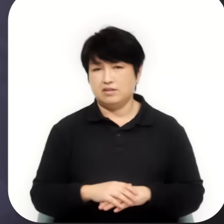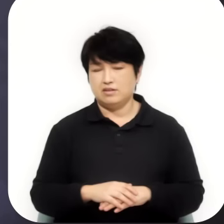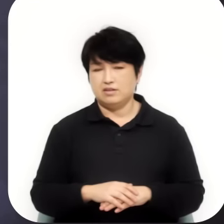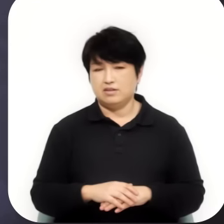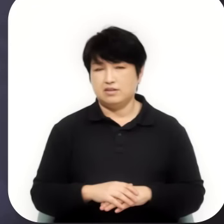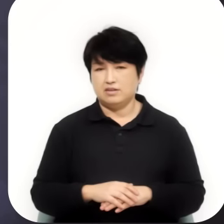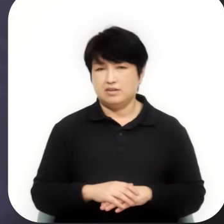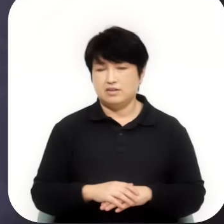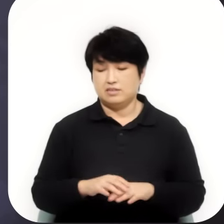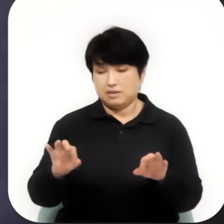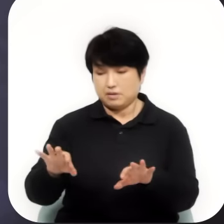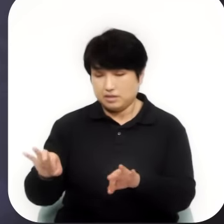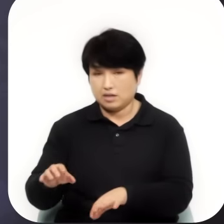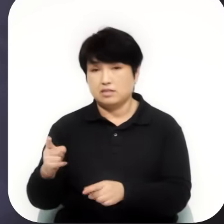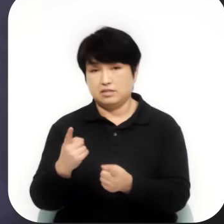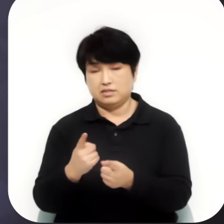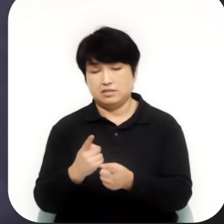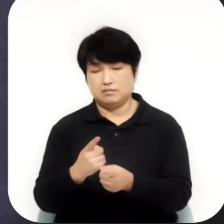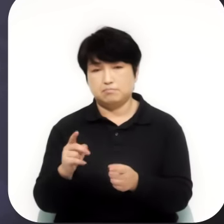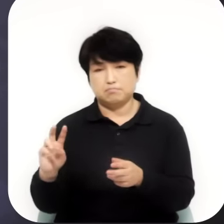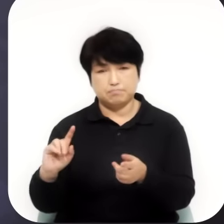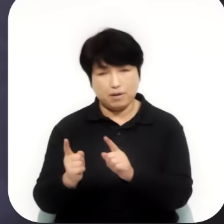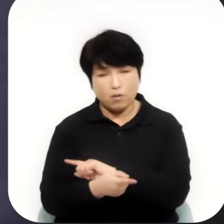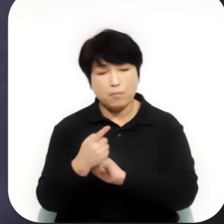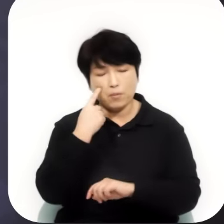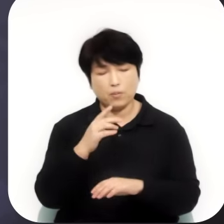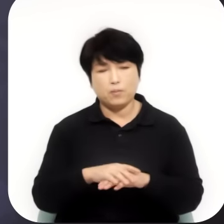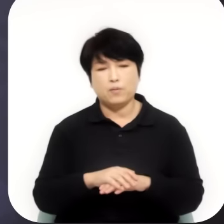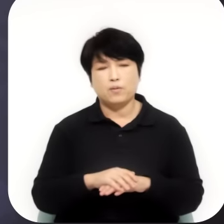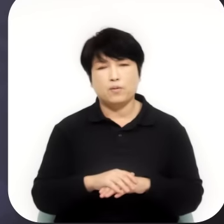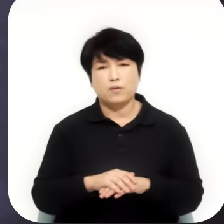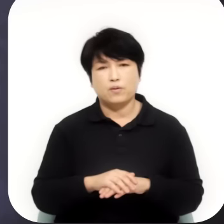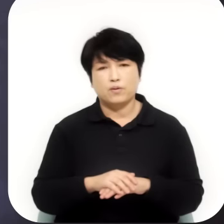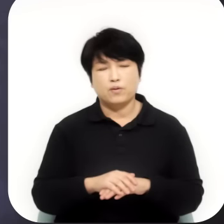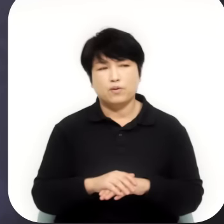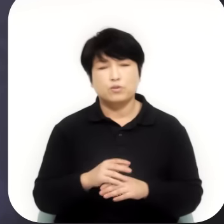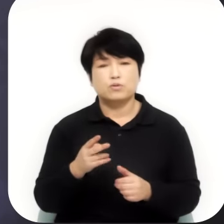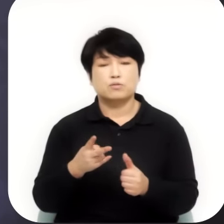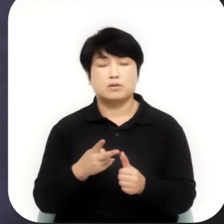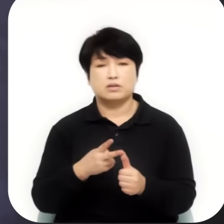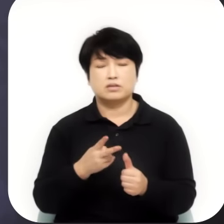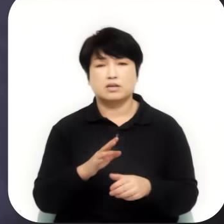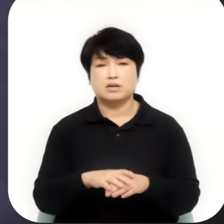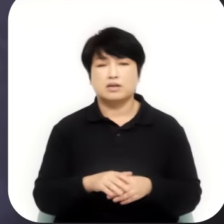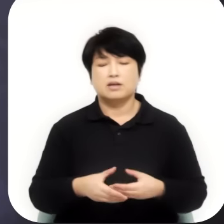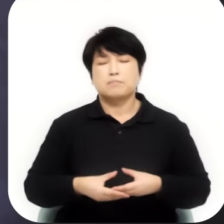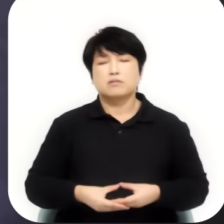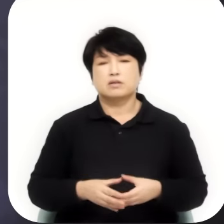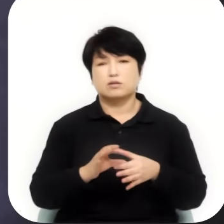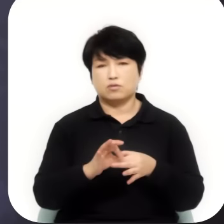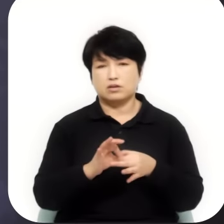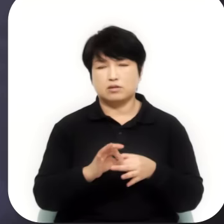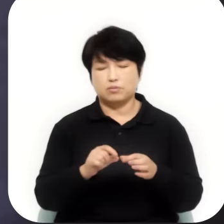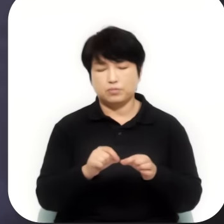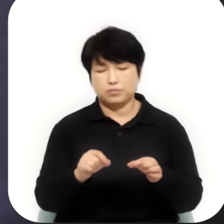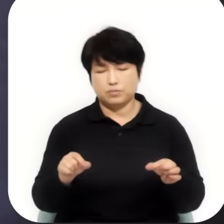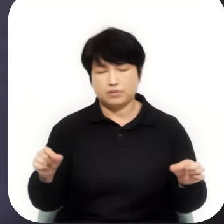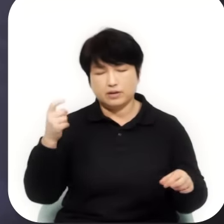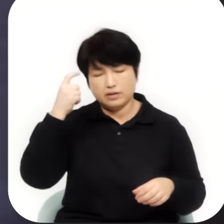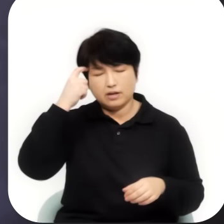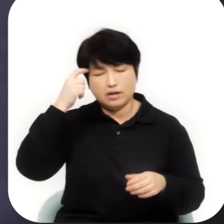장기적인 치료는 스스로 명상을 하면서 그 과거를 하나하나 복기해보는 거예요. 그래서 아버지가 도박을